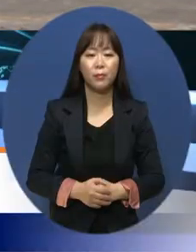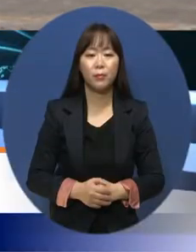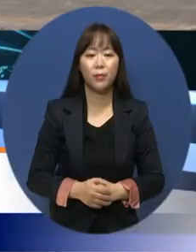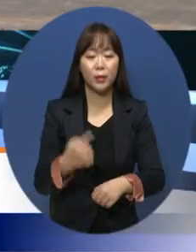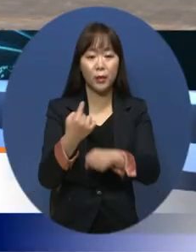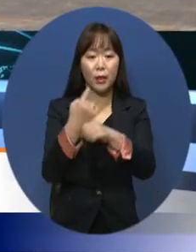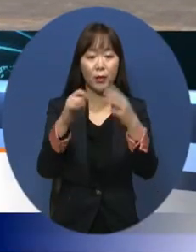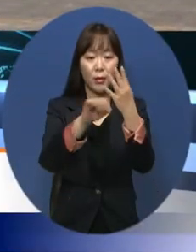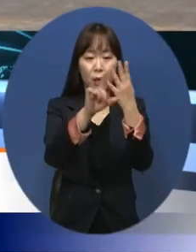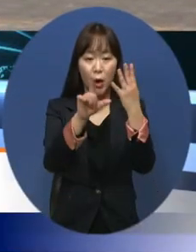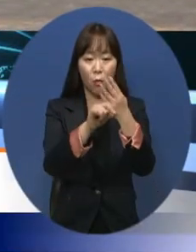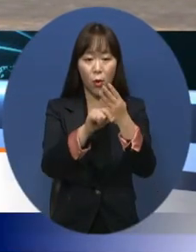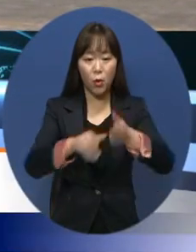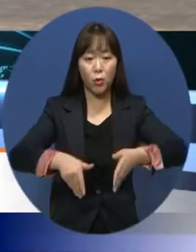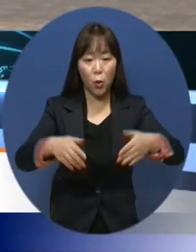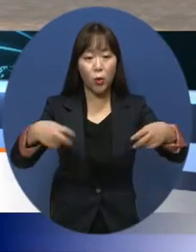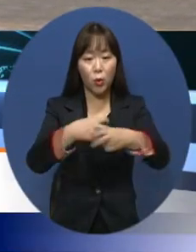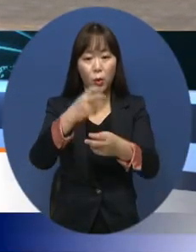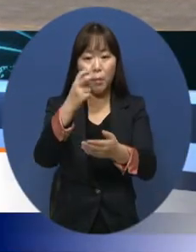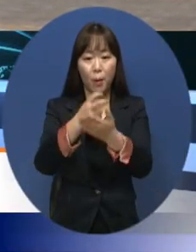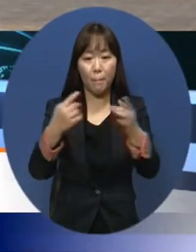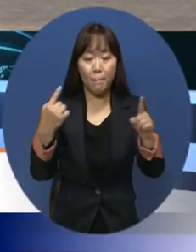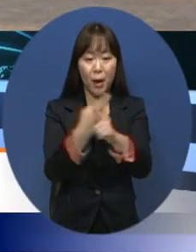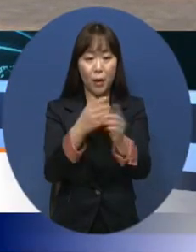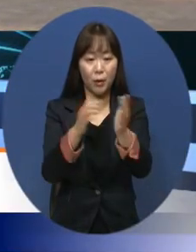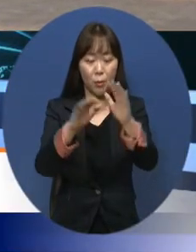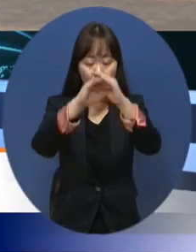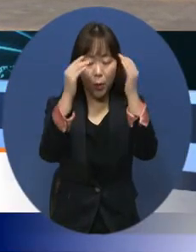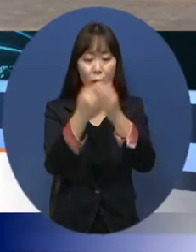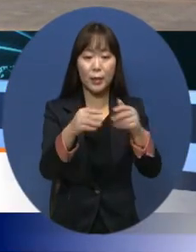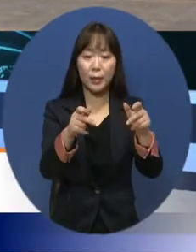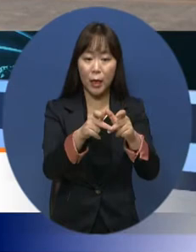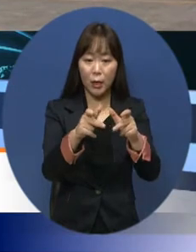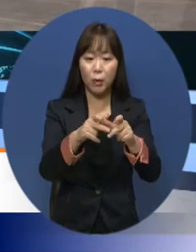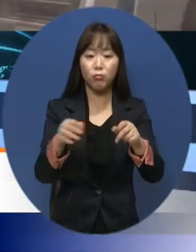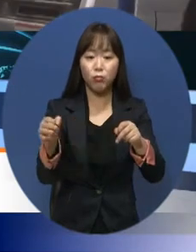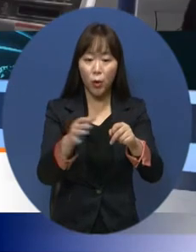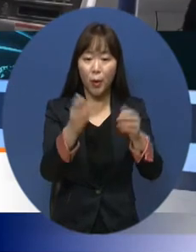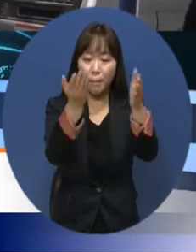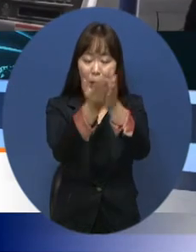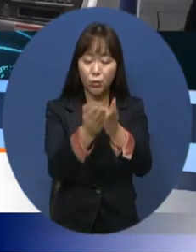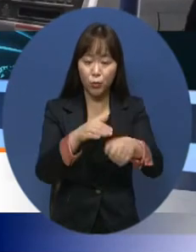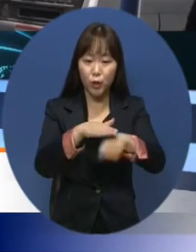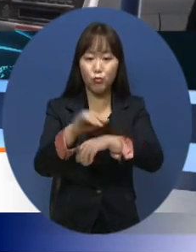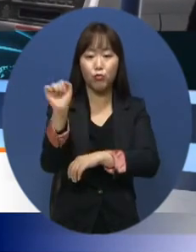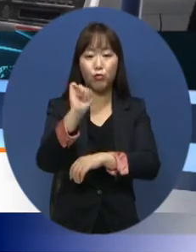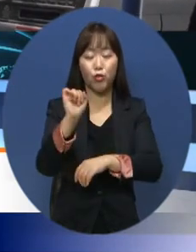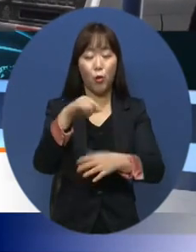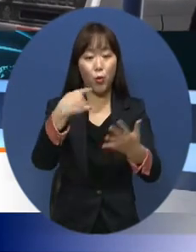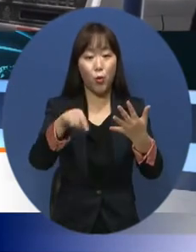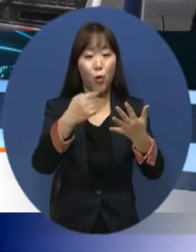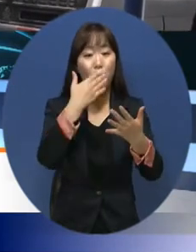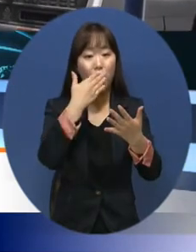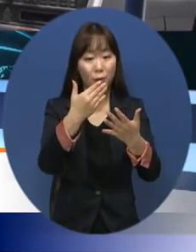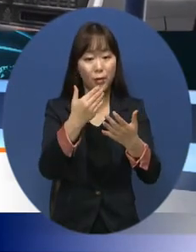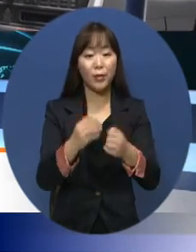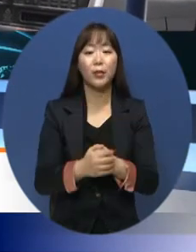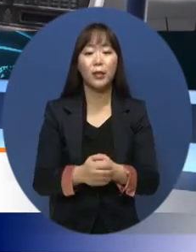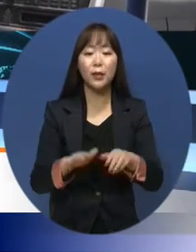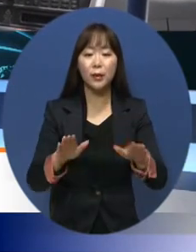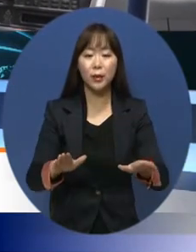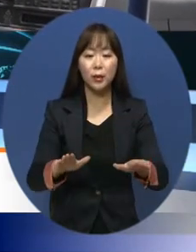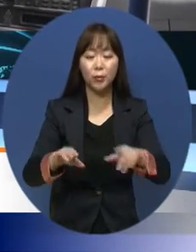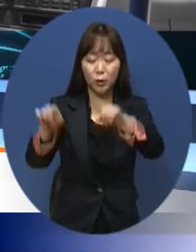지난해 4월 도로교통법이 개정됨에 따라 모든 장애인들이 무료로 맞춤형 운전교육을 받을 수 있게 됐죠.